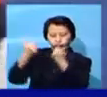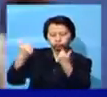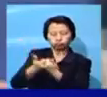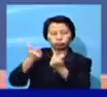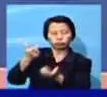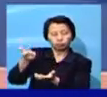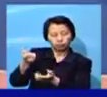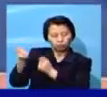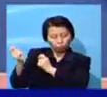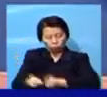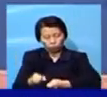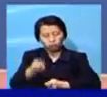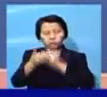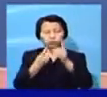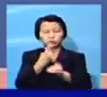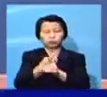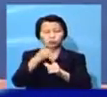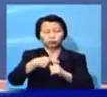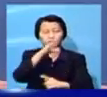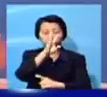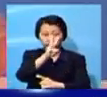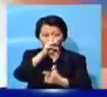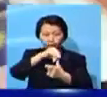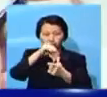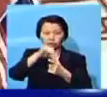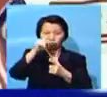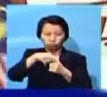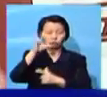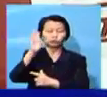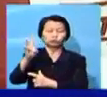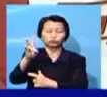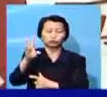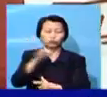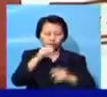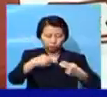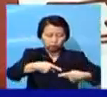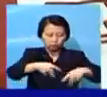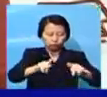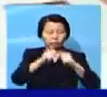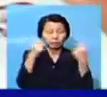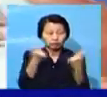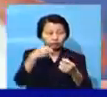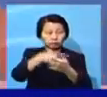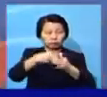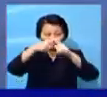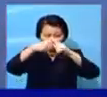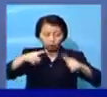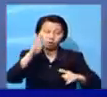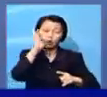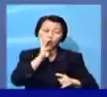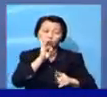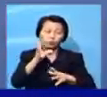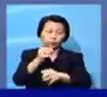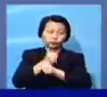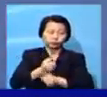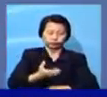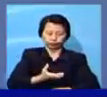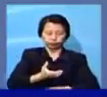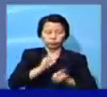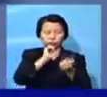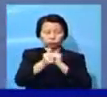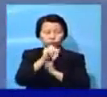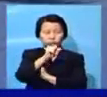Liga hoki dunia pada Jun atau julai ini selain itu peluang pasukan hoki dalam dewan wanita untuk meraih pingat di sukan